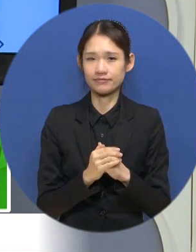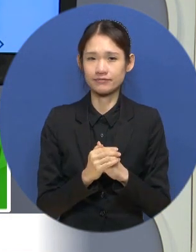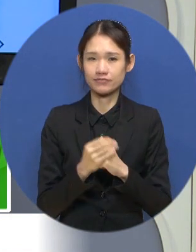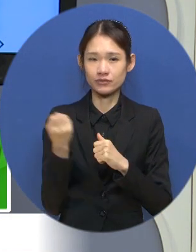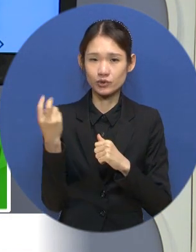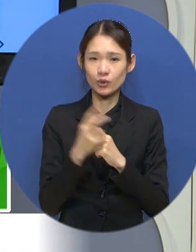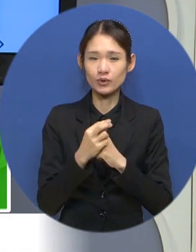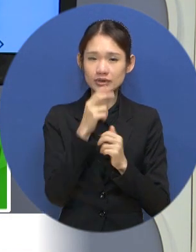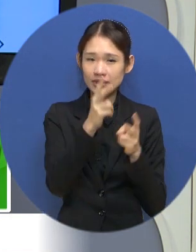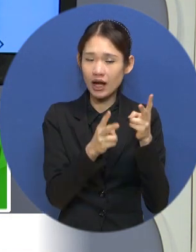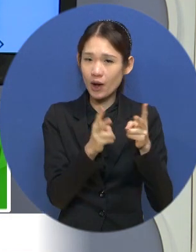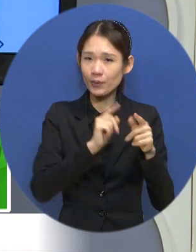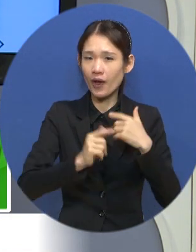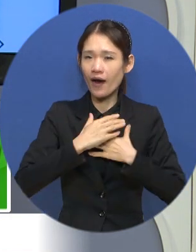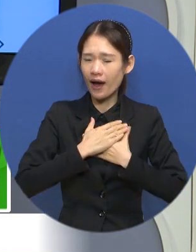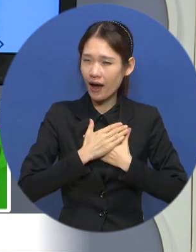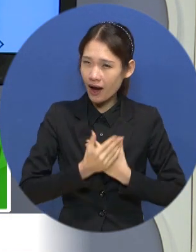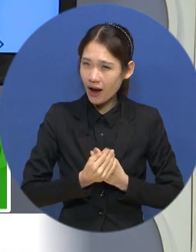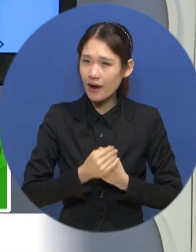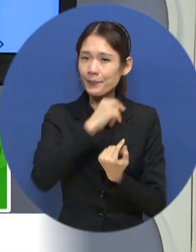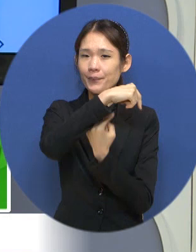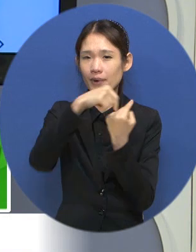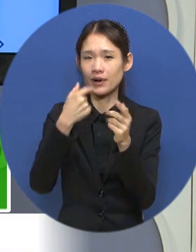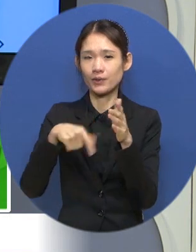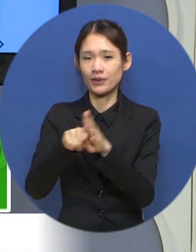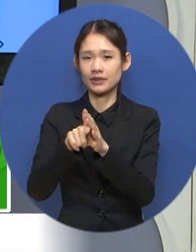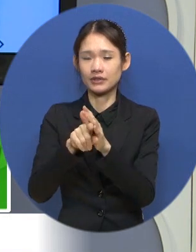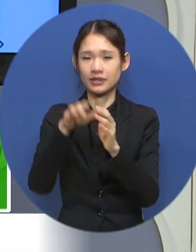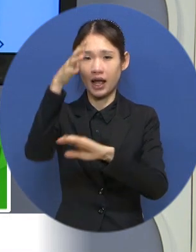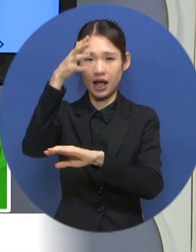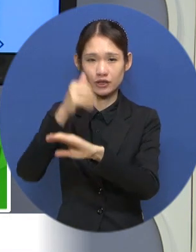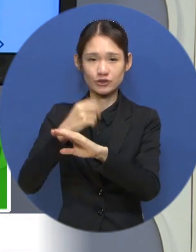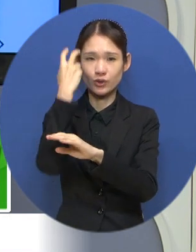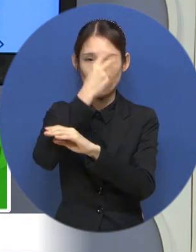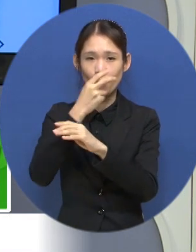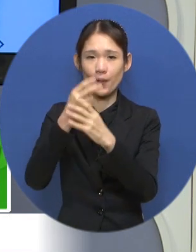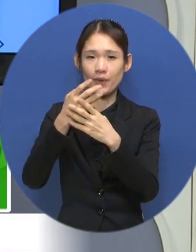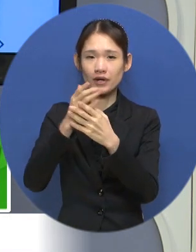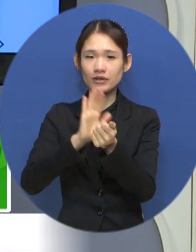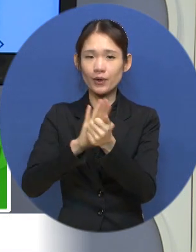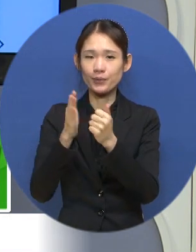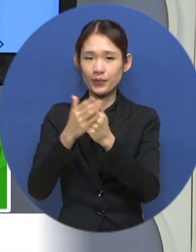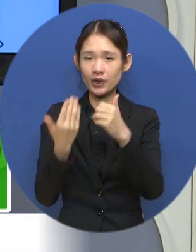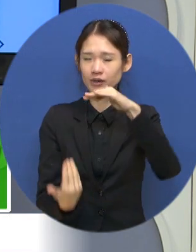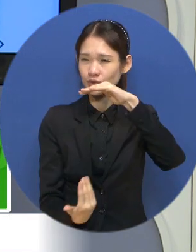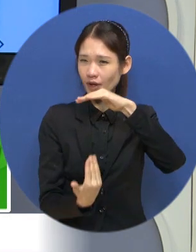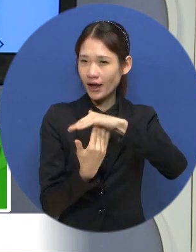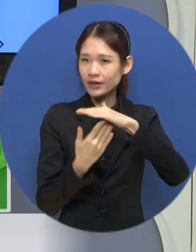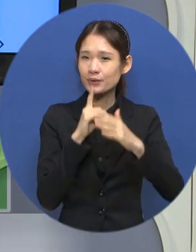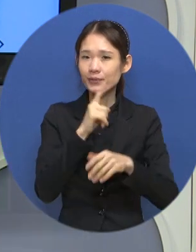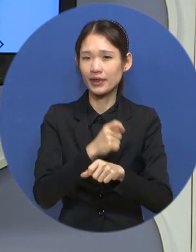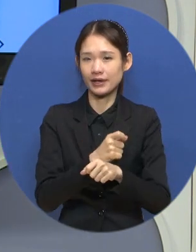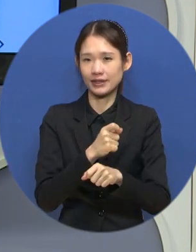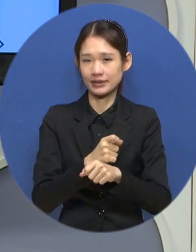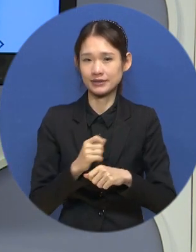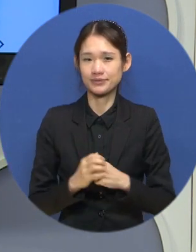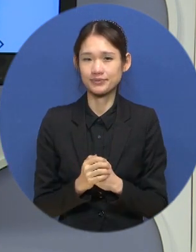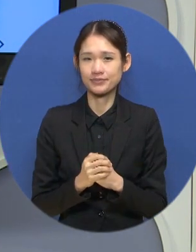이어서 사업의 안정적 운영을 위해 후속 조치 마련된 제도 보완을 위해 최선을 다하고 있다 고 밝혔습니다